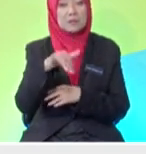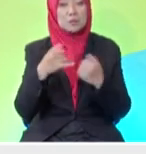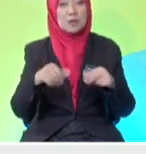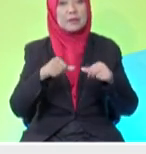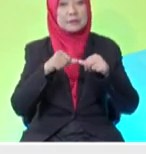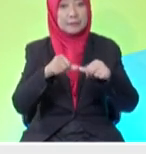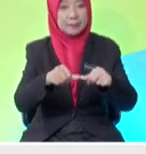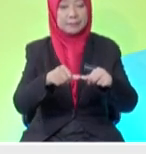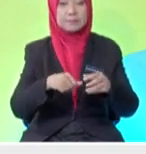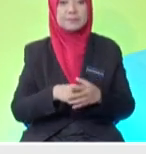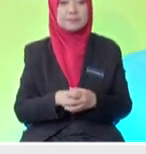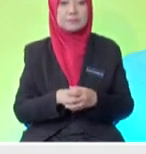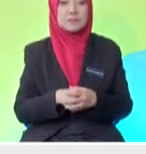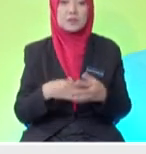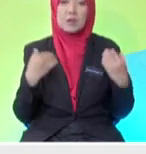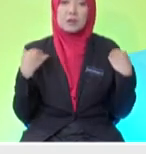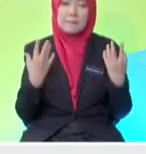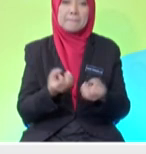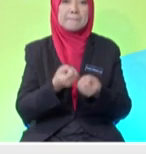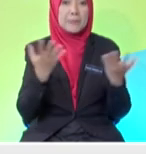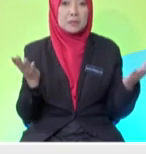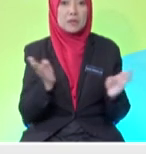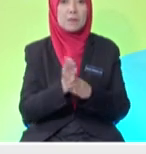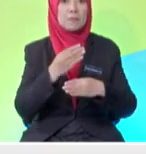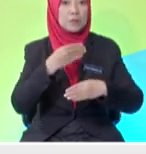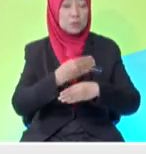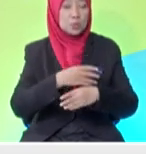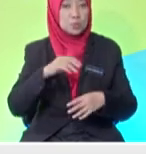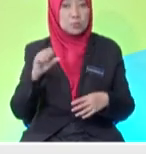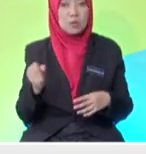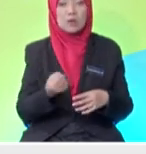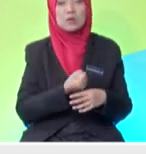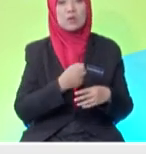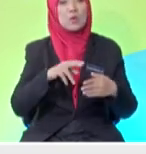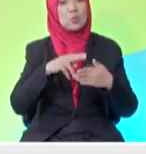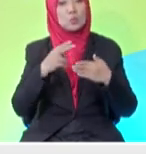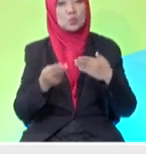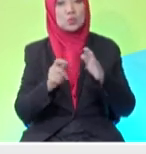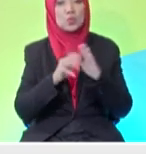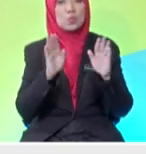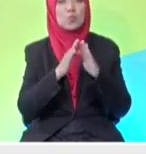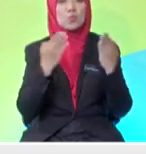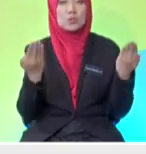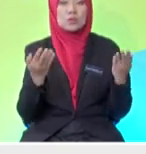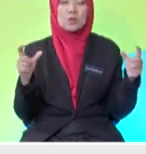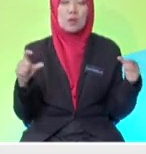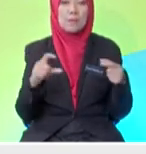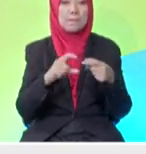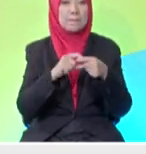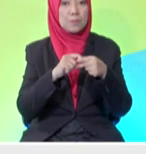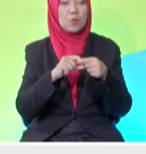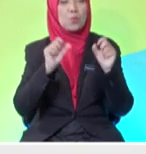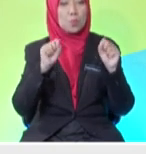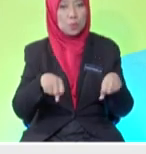terdapat berbagai bentuk dan jenis seperti ujung terbuka sepana gelang panah gabung Spanyol boleh